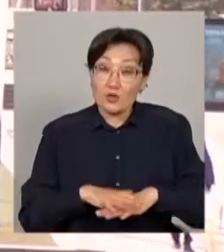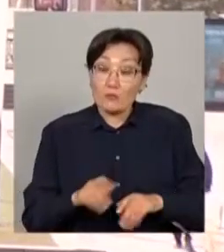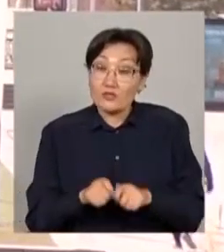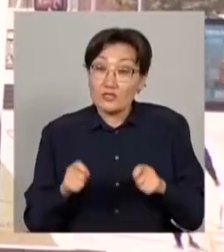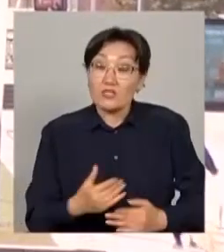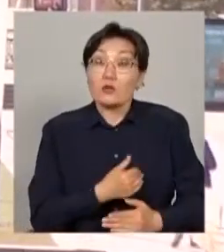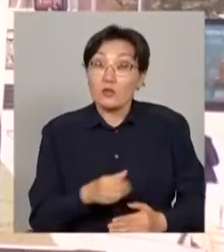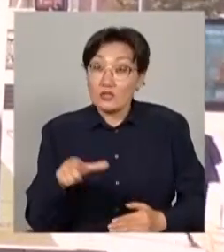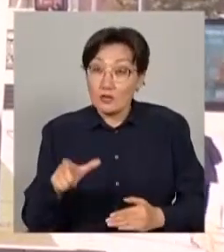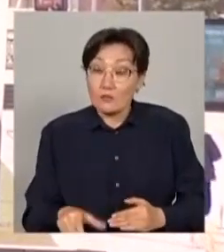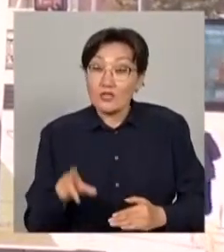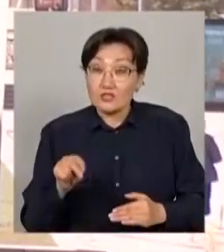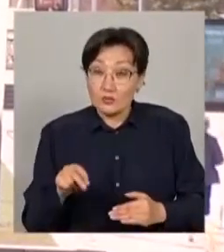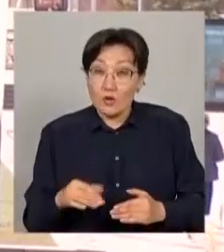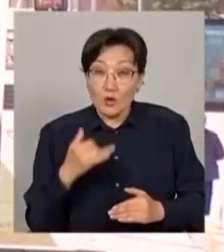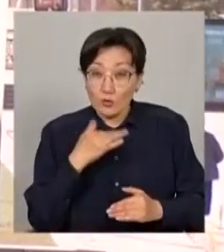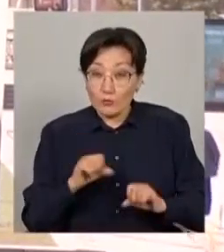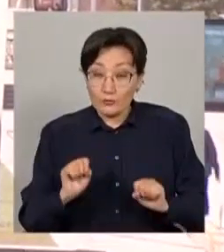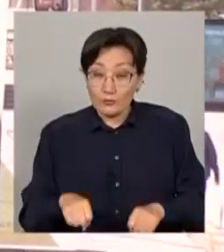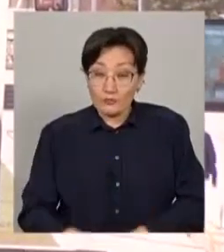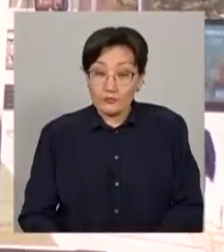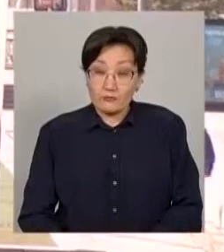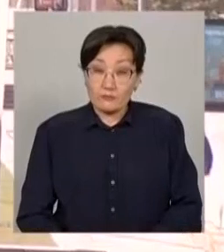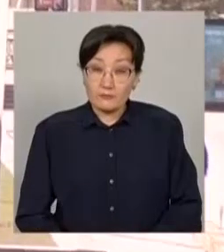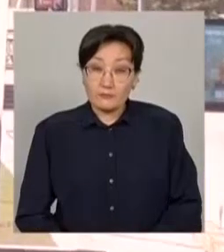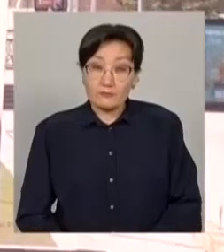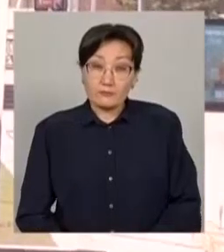ашуға ниет білдіретіндер саны көбеюі мүмкін.